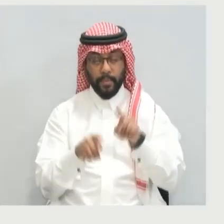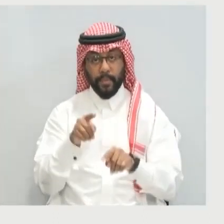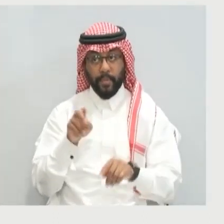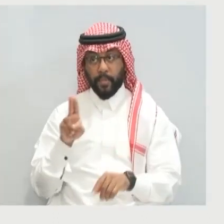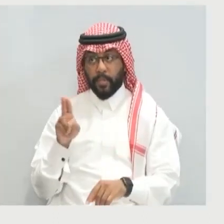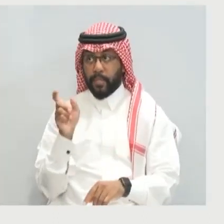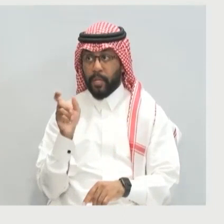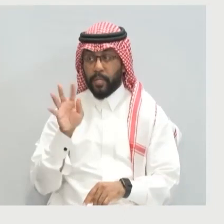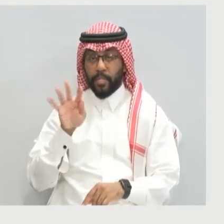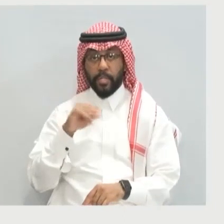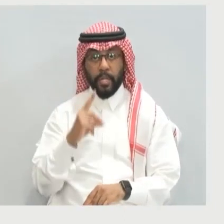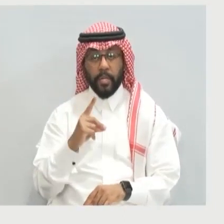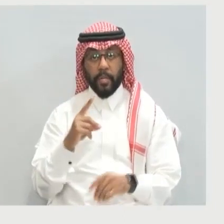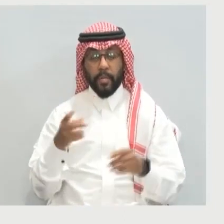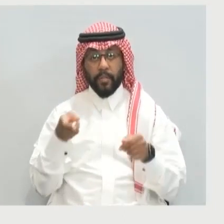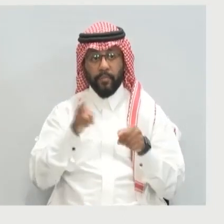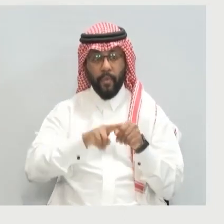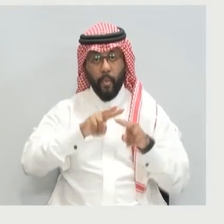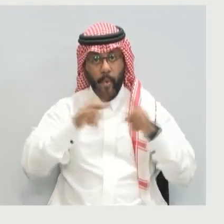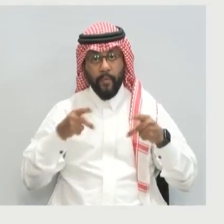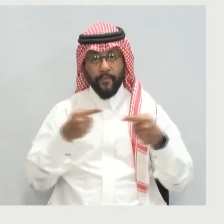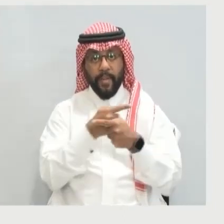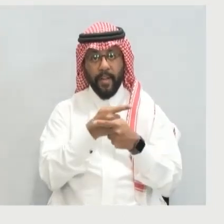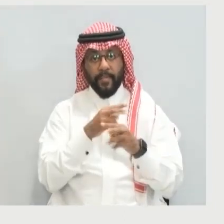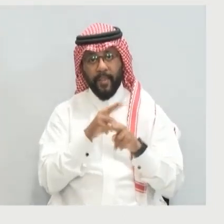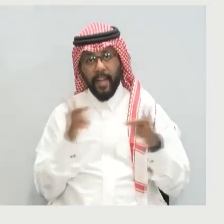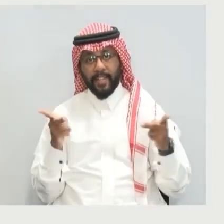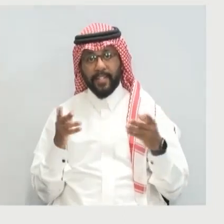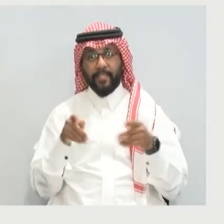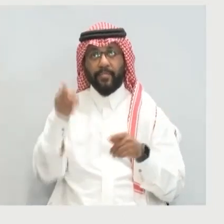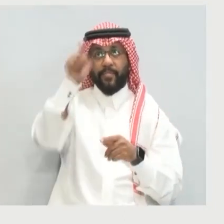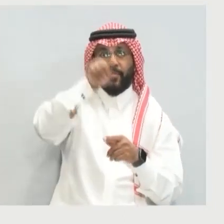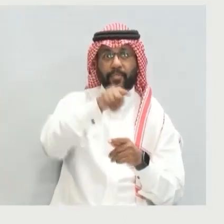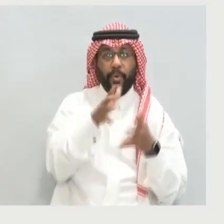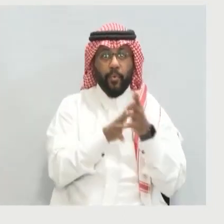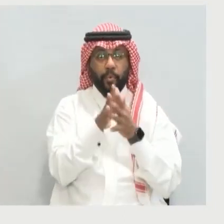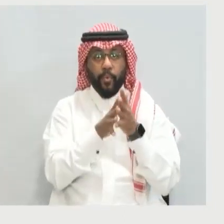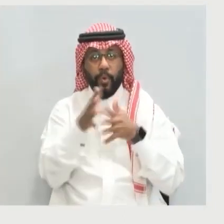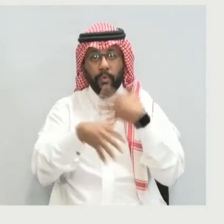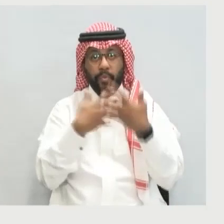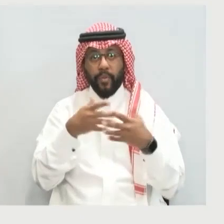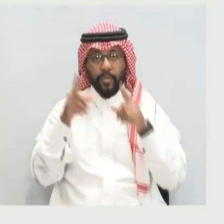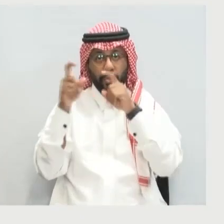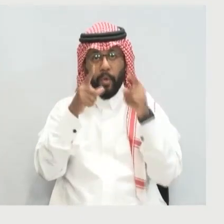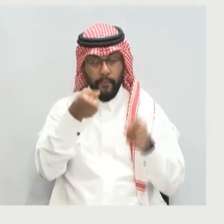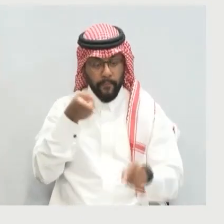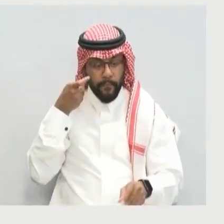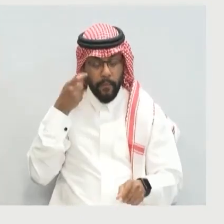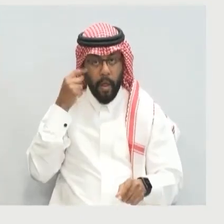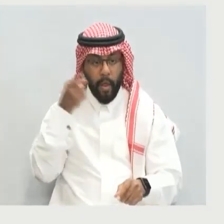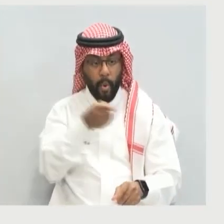التنشيط للتفاعل العكسي اكبر من طاقه التنشيط للتفاعل الامامي عن طريق الصور تستطيع